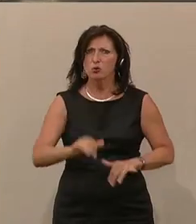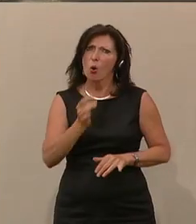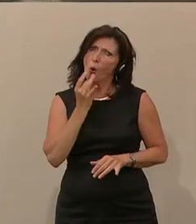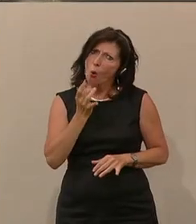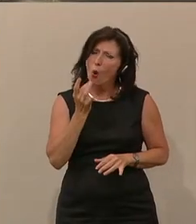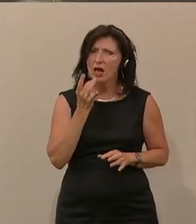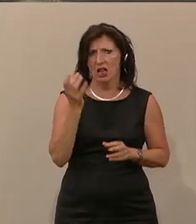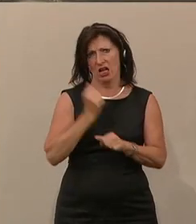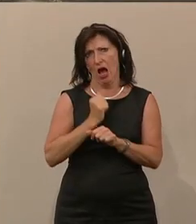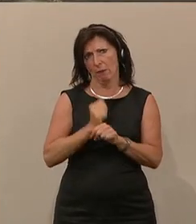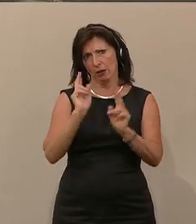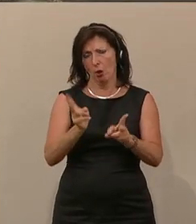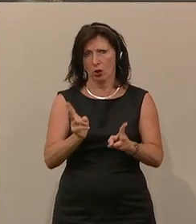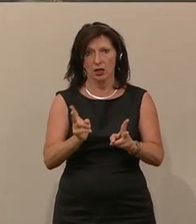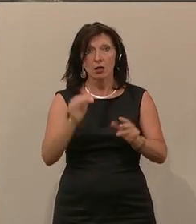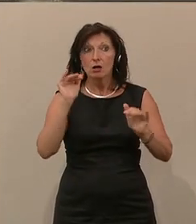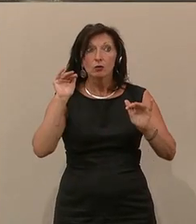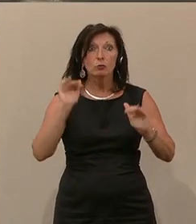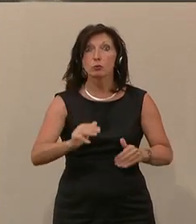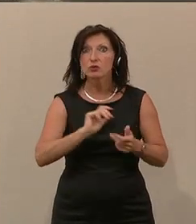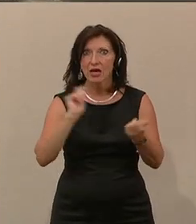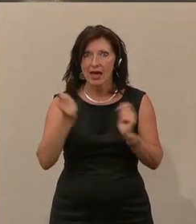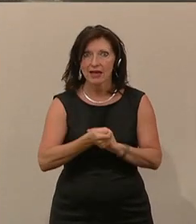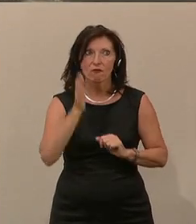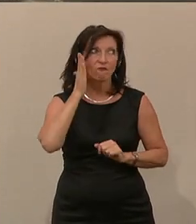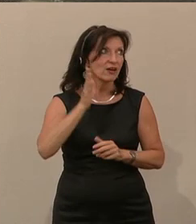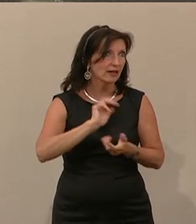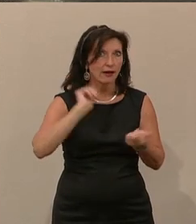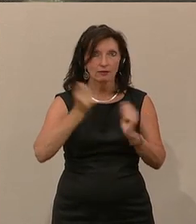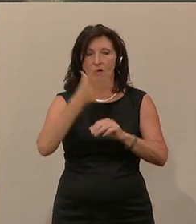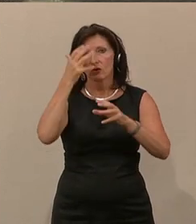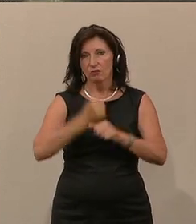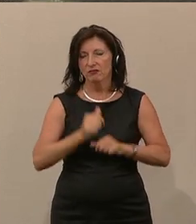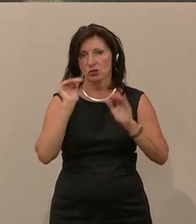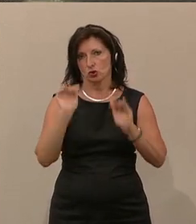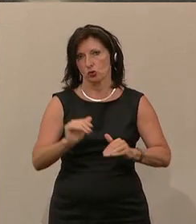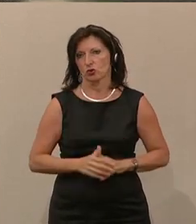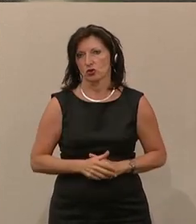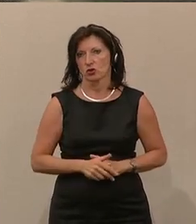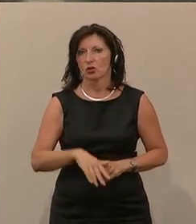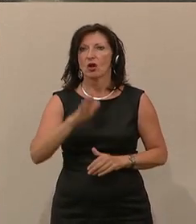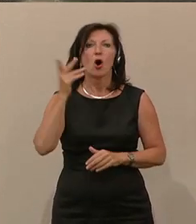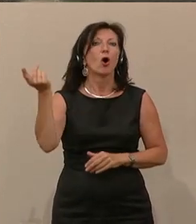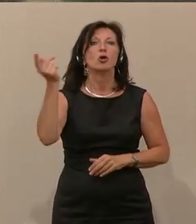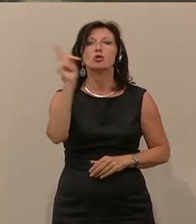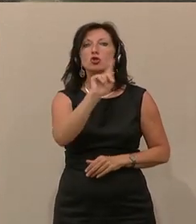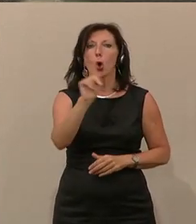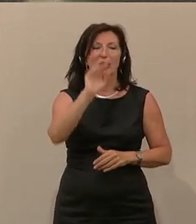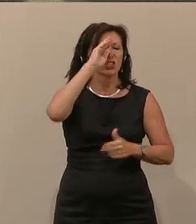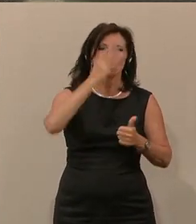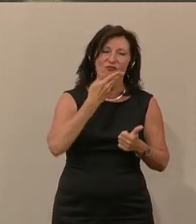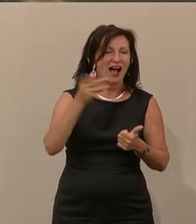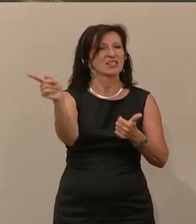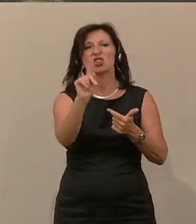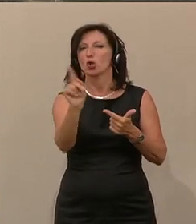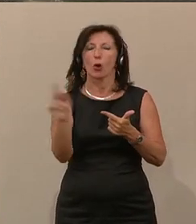das muss sich ändern und das wird sich ändern unser verfassungsschutz wird weder ein schwarzer verfassungsschutz seien noch wird ein blauer